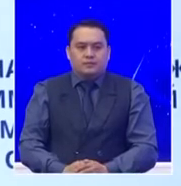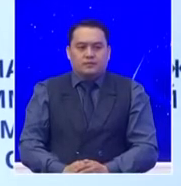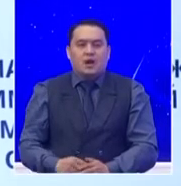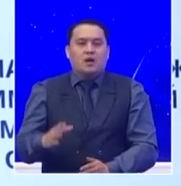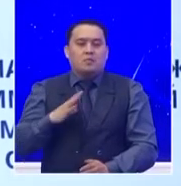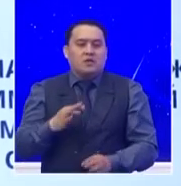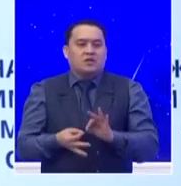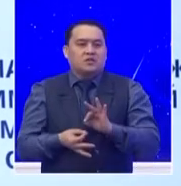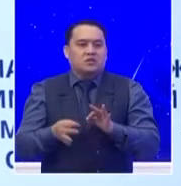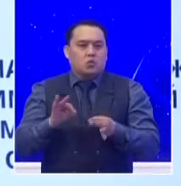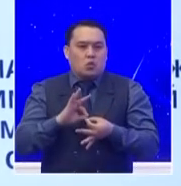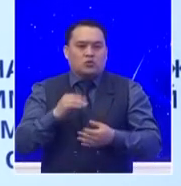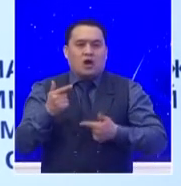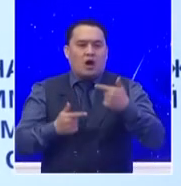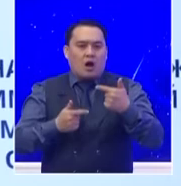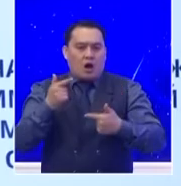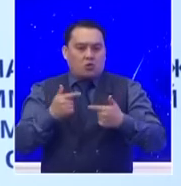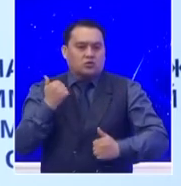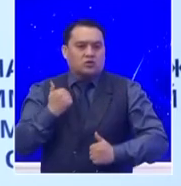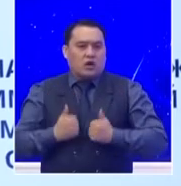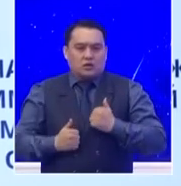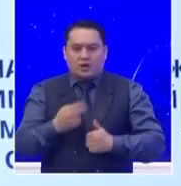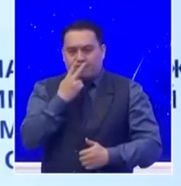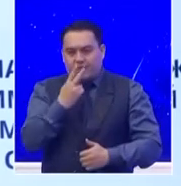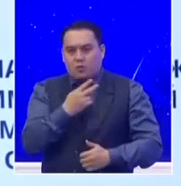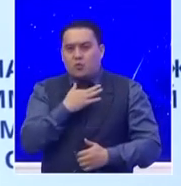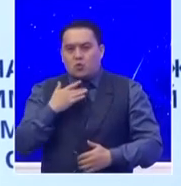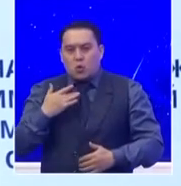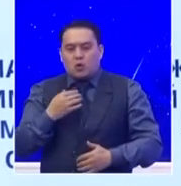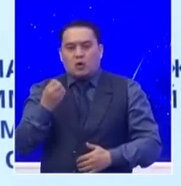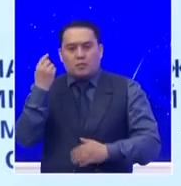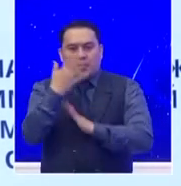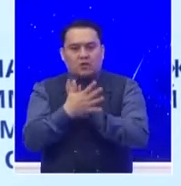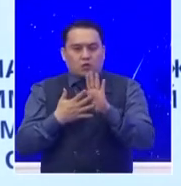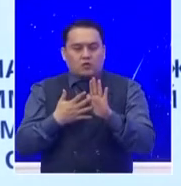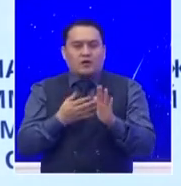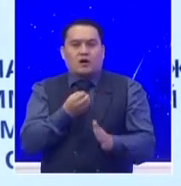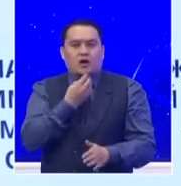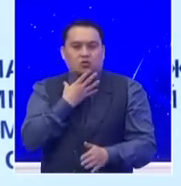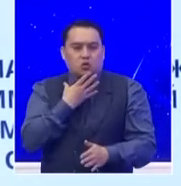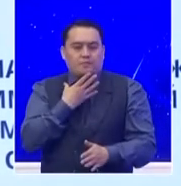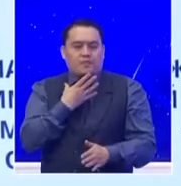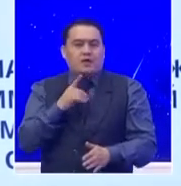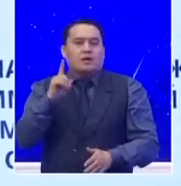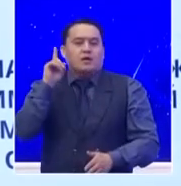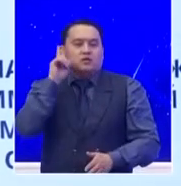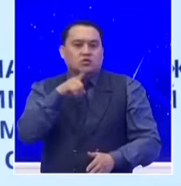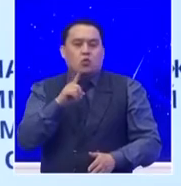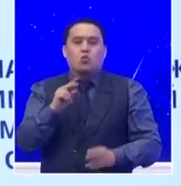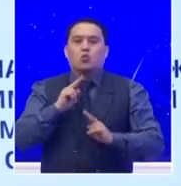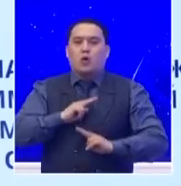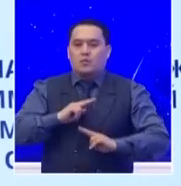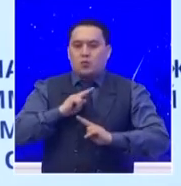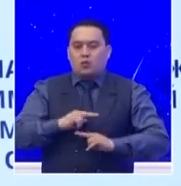Было нелегко, так как конкуренция была достойная. Я наблюдал, многие ребята хорошо подготовились. Залогом своей победы считаю упорную работу